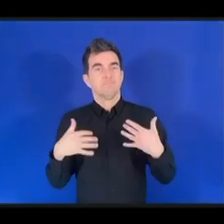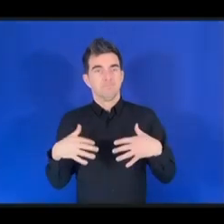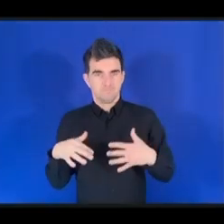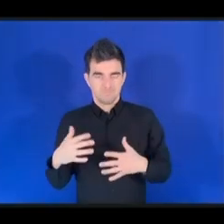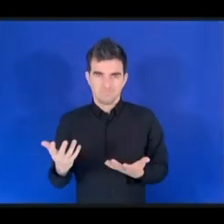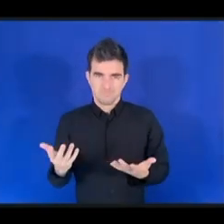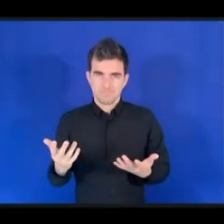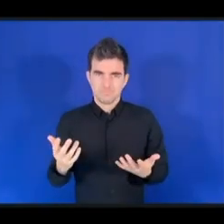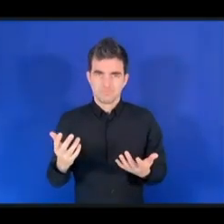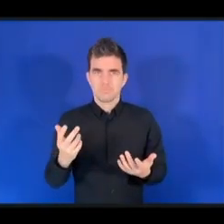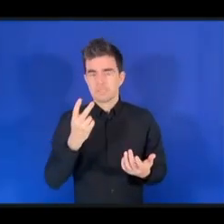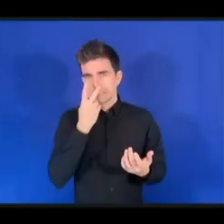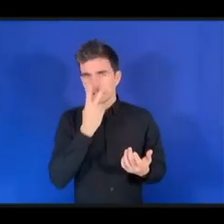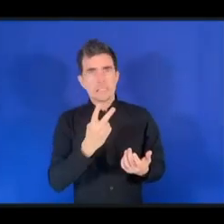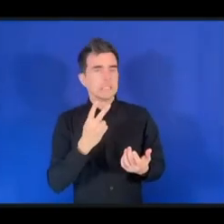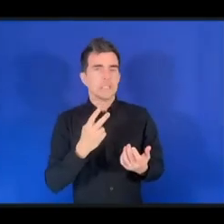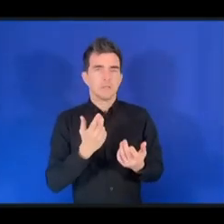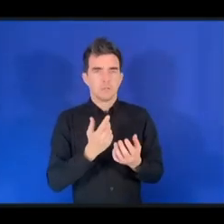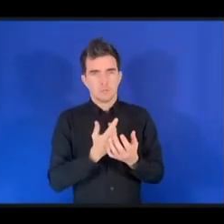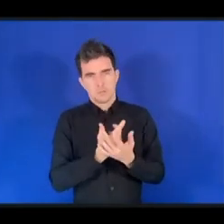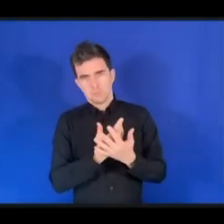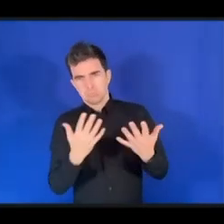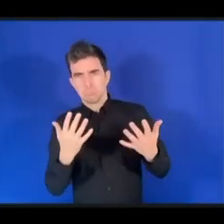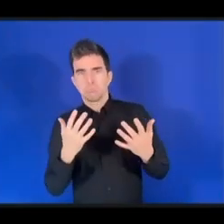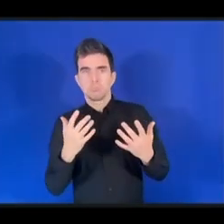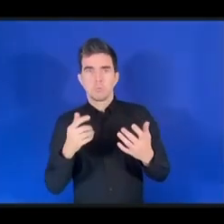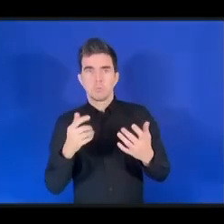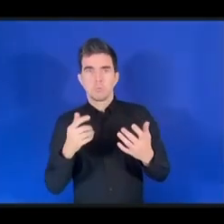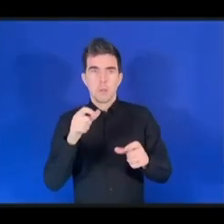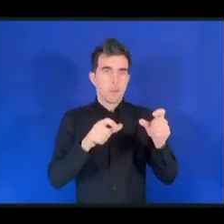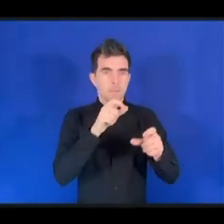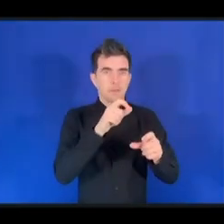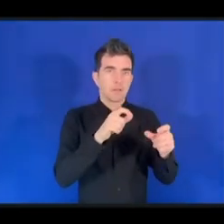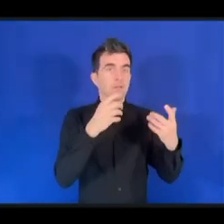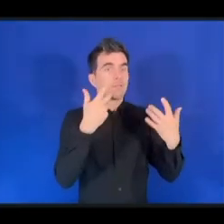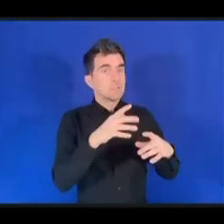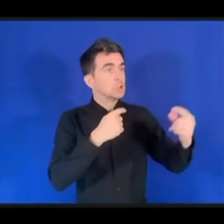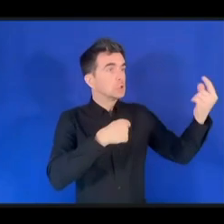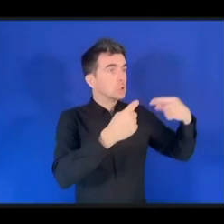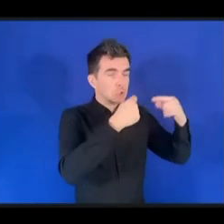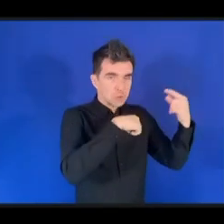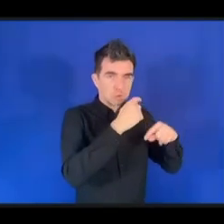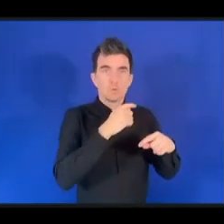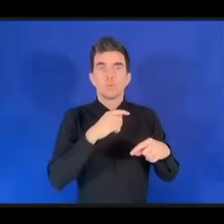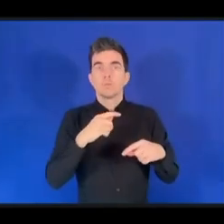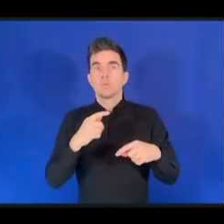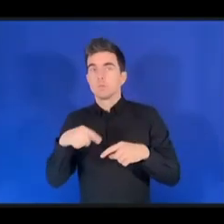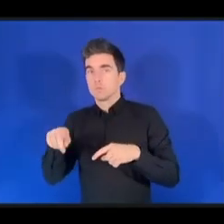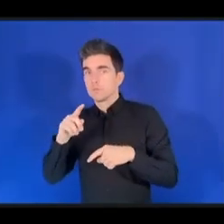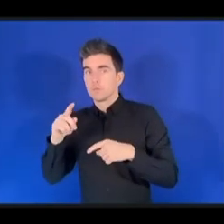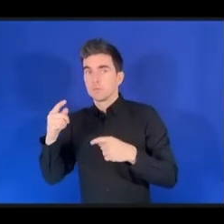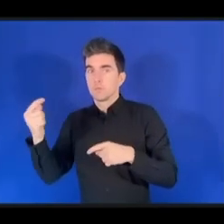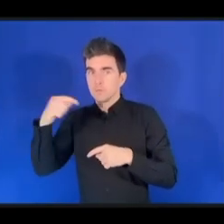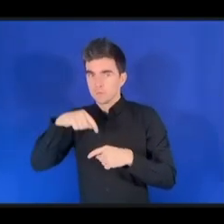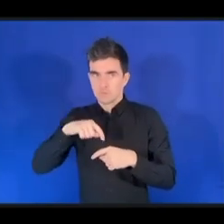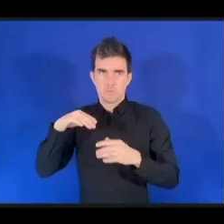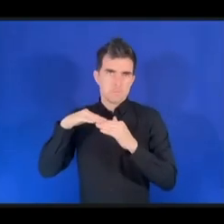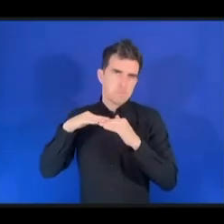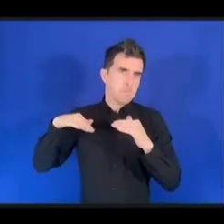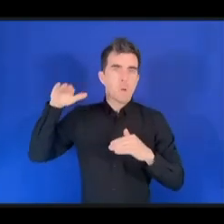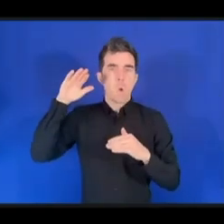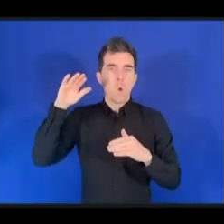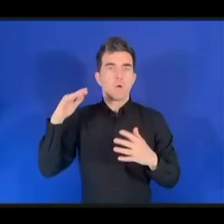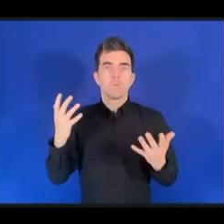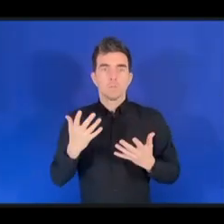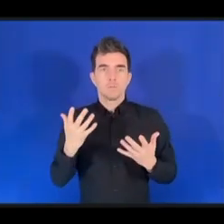ますなと京都に来ても新たな魅力が発見できるまさに皆さんの